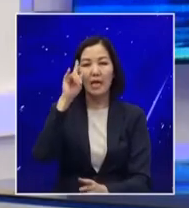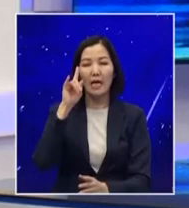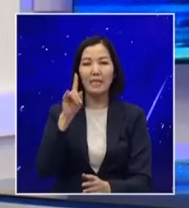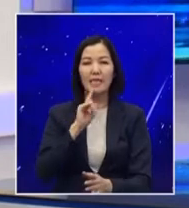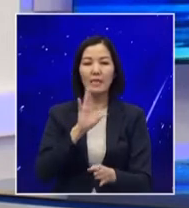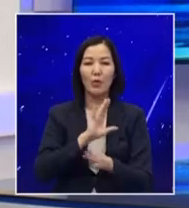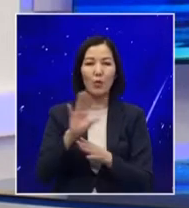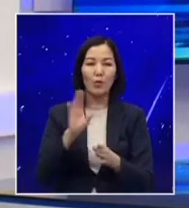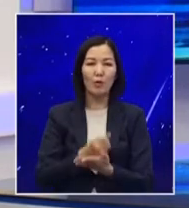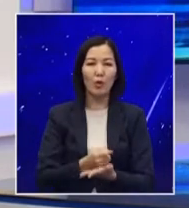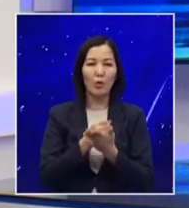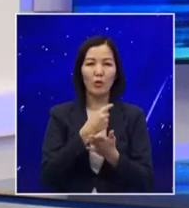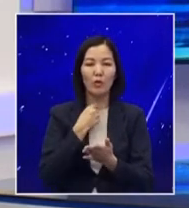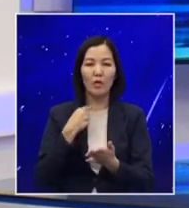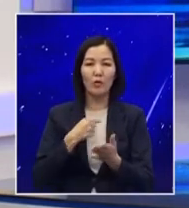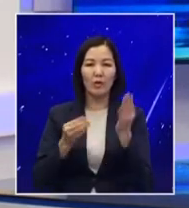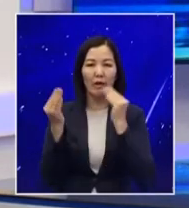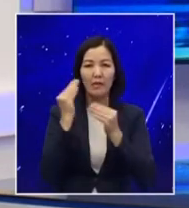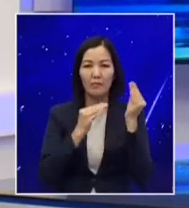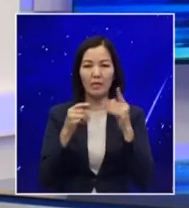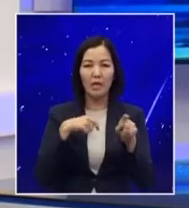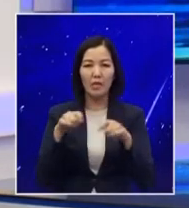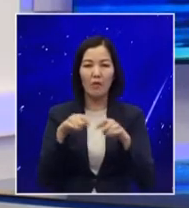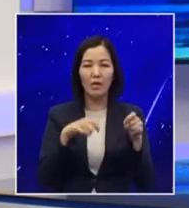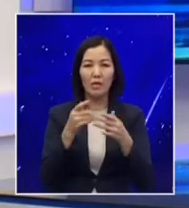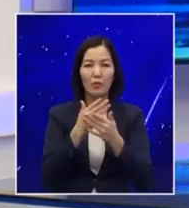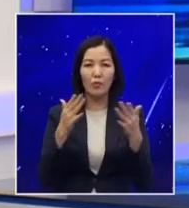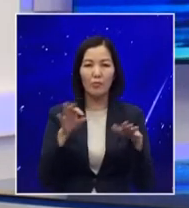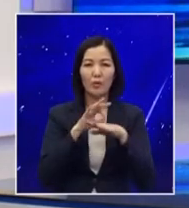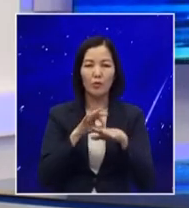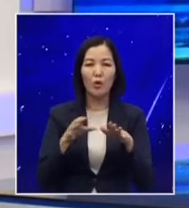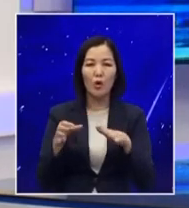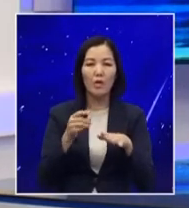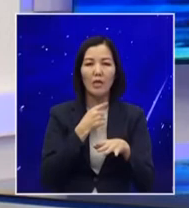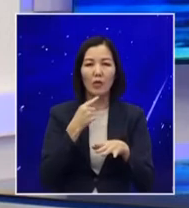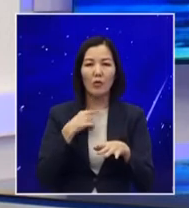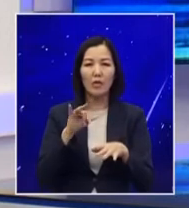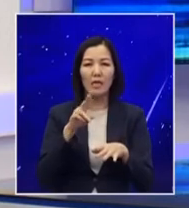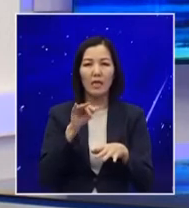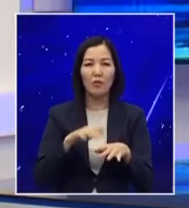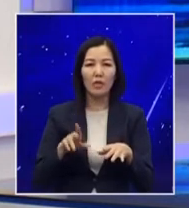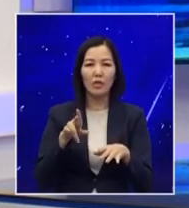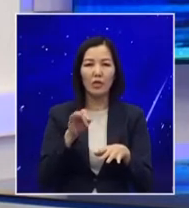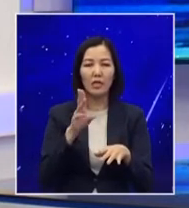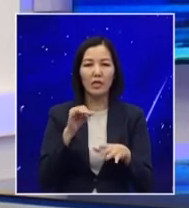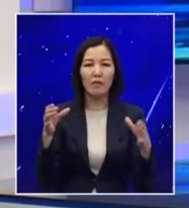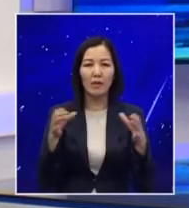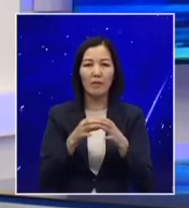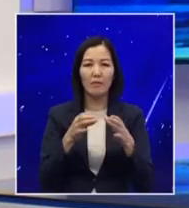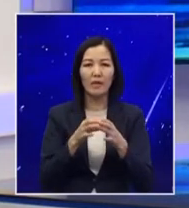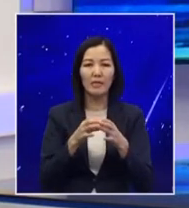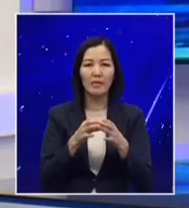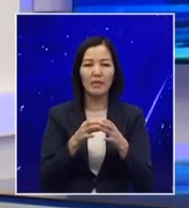Отандық өнімге қолдау. Талдықорғанда косметика тауарларының көрмесі өтті. Облыс орталығына Әли аудандағы G-Time корпорациясы өкілдері